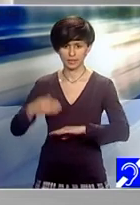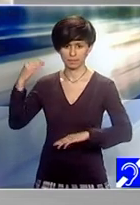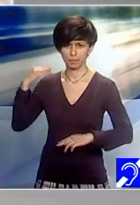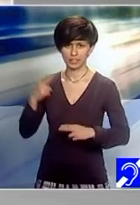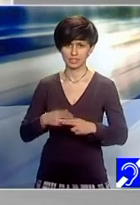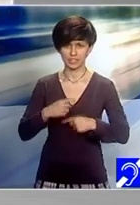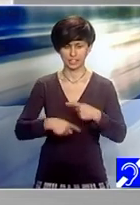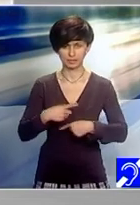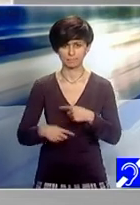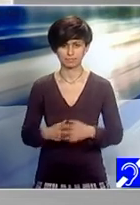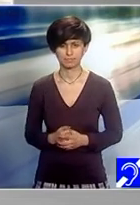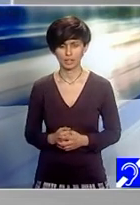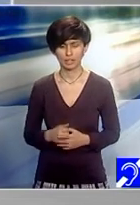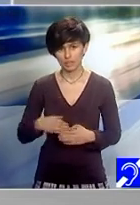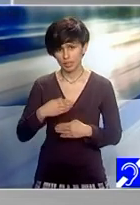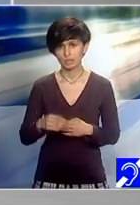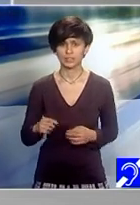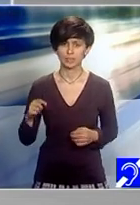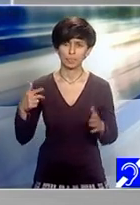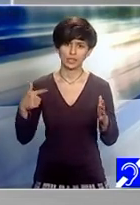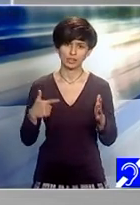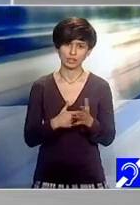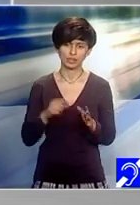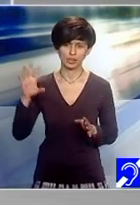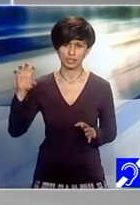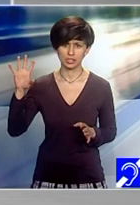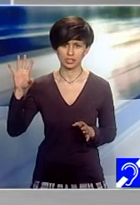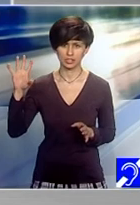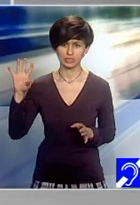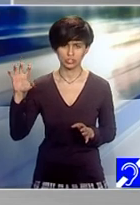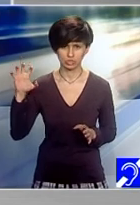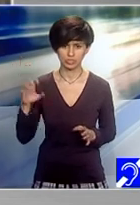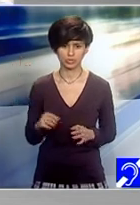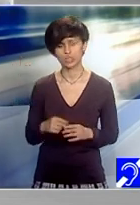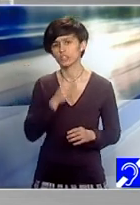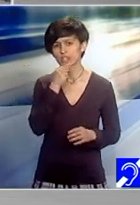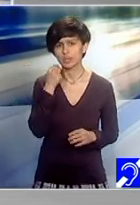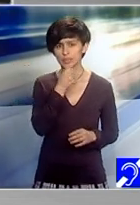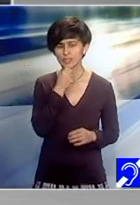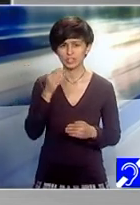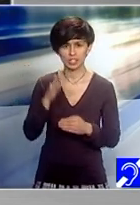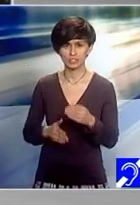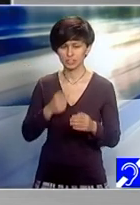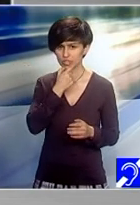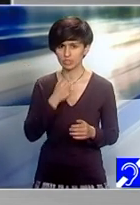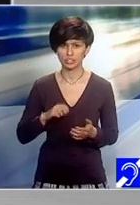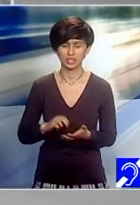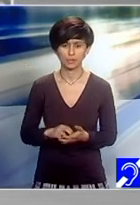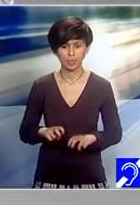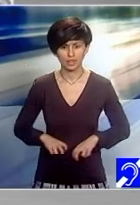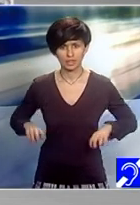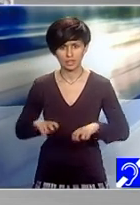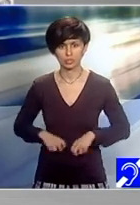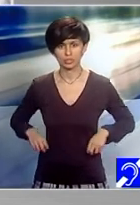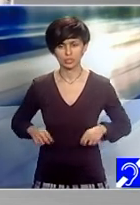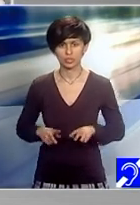Peste 2500 de femei din comunități defavorizate vor beneficia până la sfârșitul anului de control ginecologic gratuit. Proiectul